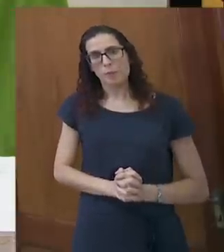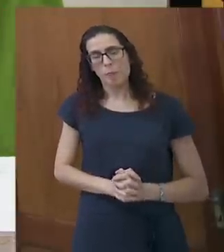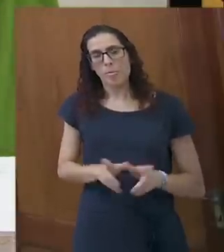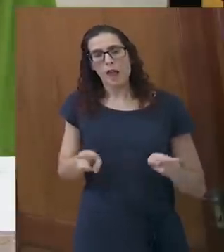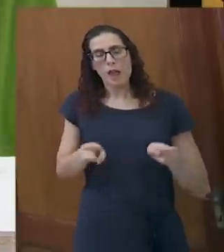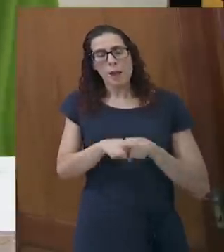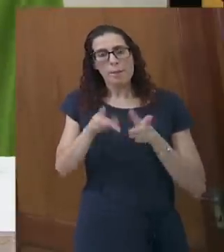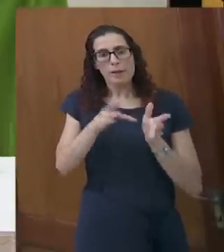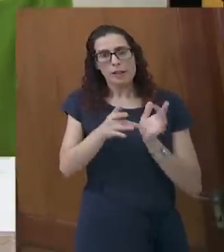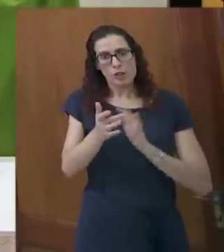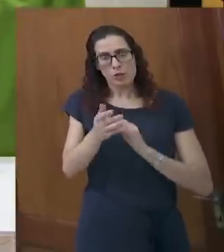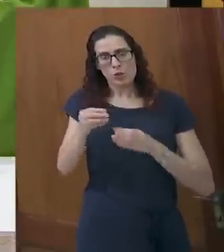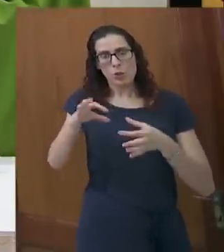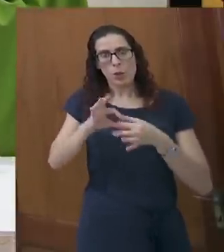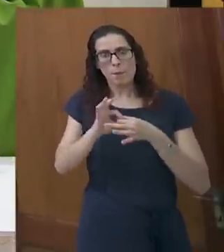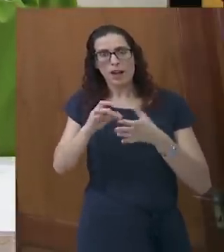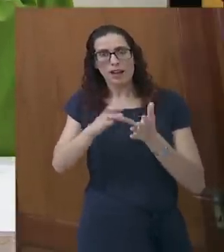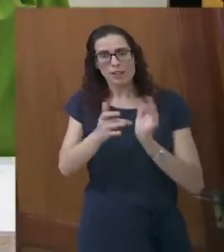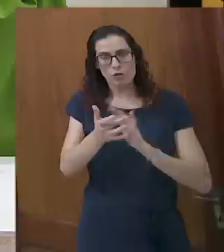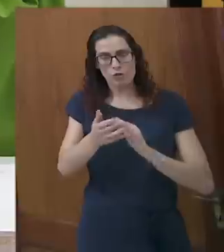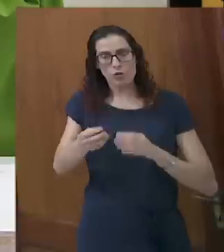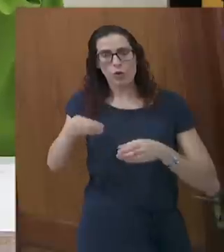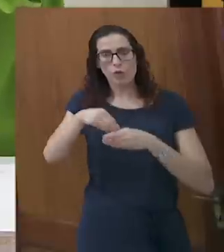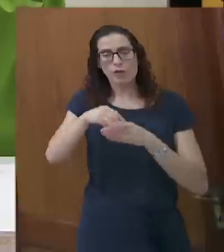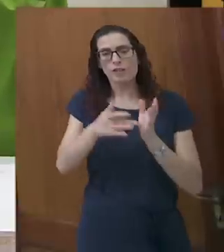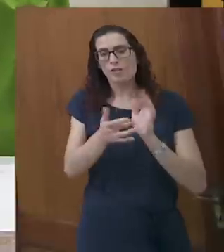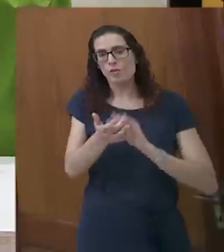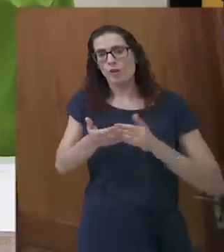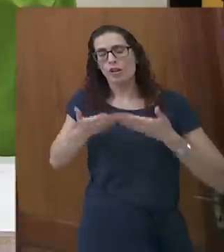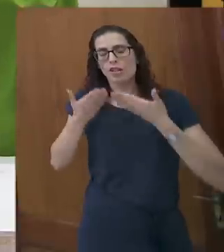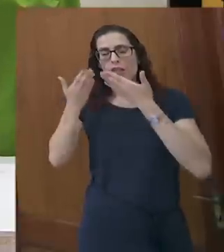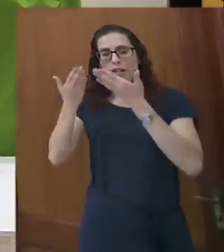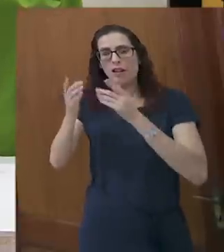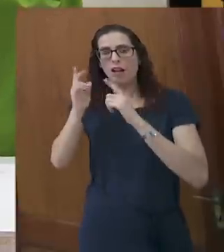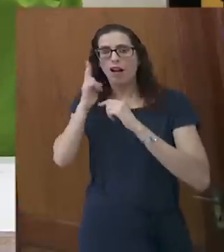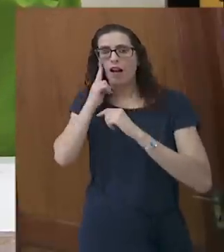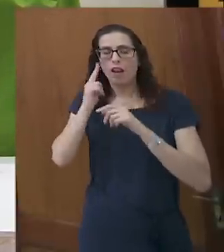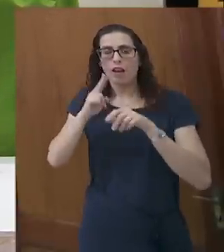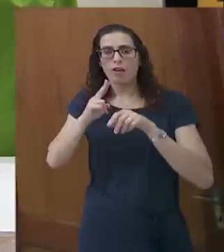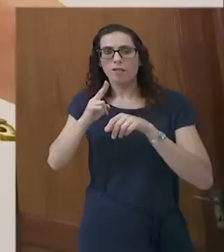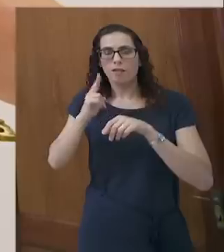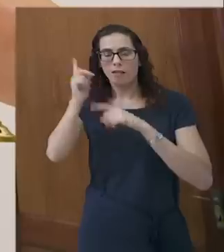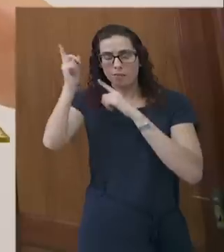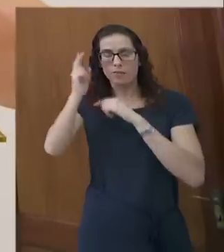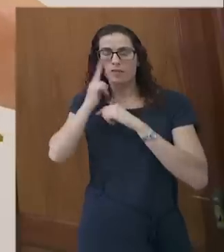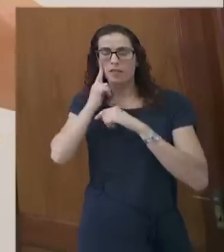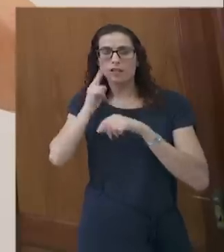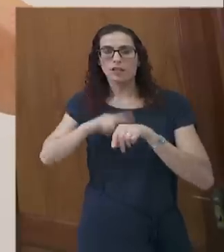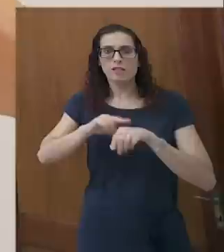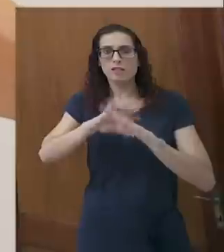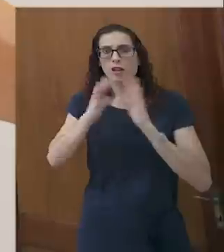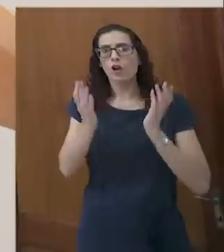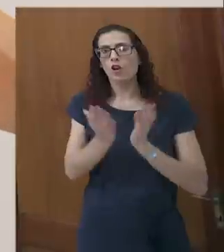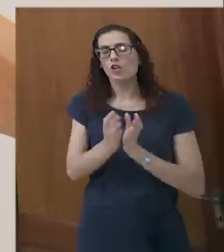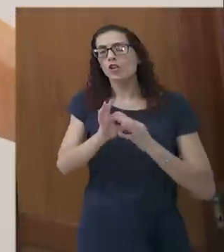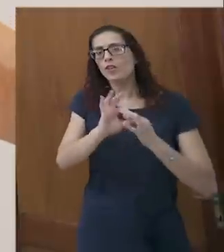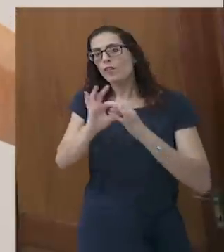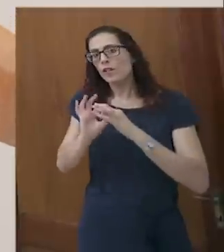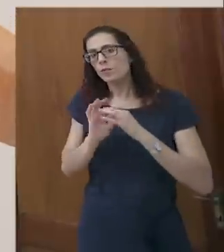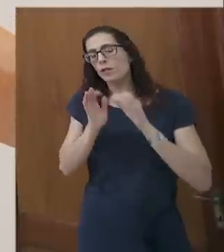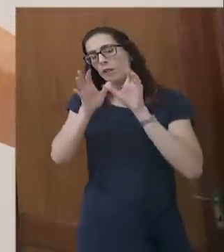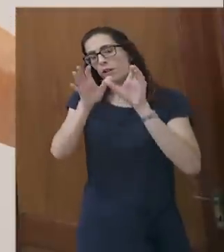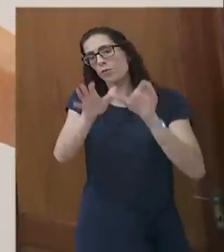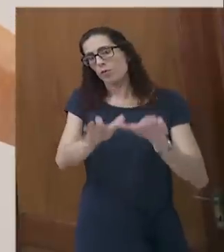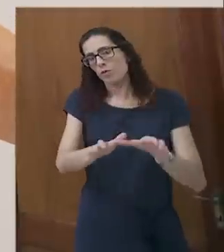Bi Kristu ma' Kristu fi Kristu. Jina talilek Alla missili tista' kollox, flimkien